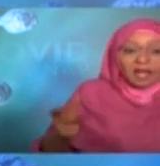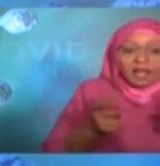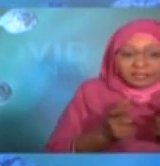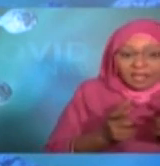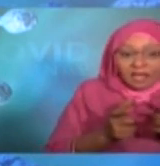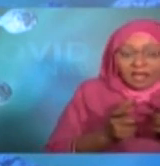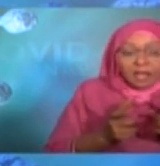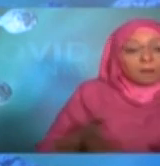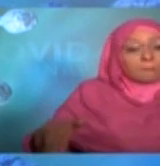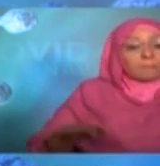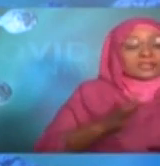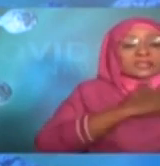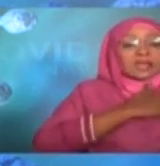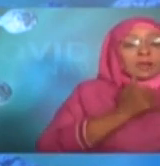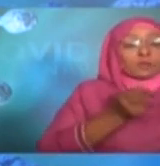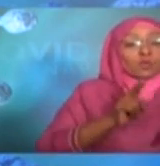لمجلس الأمن والدفاع